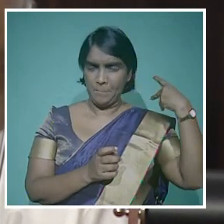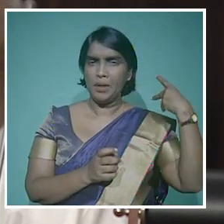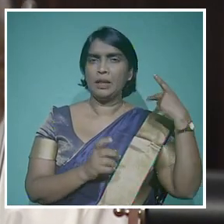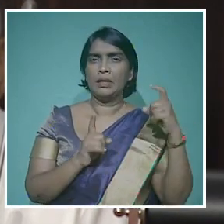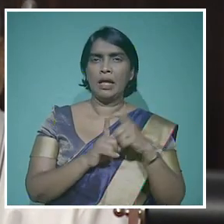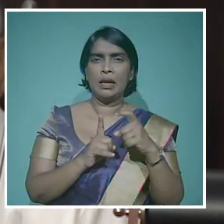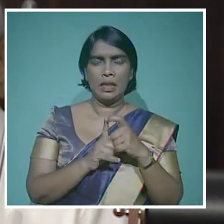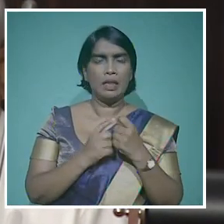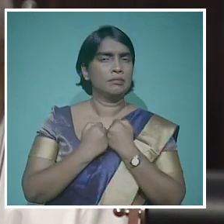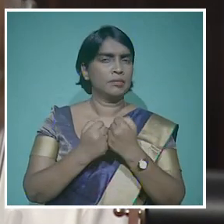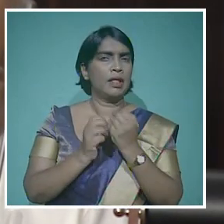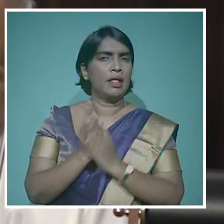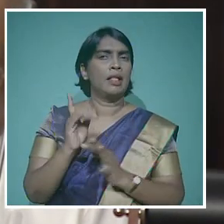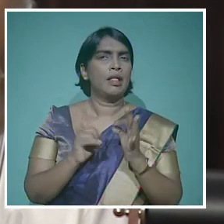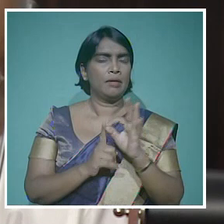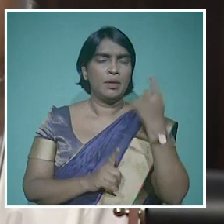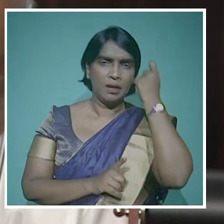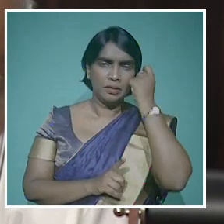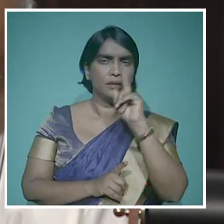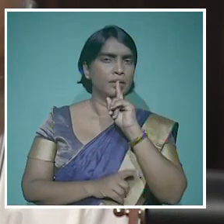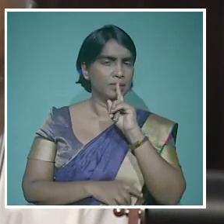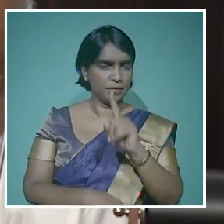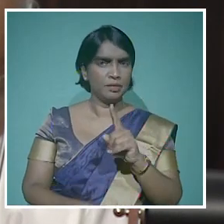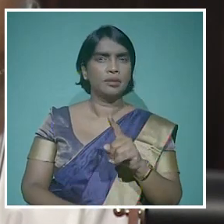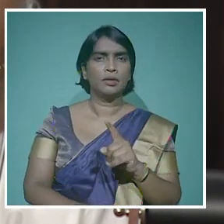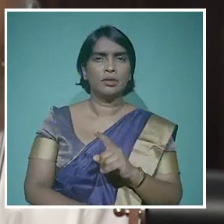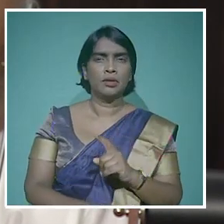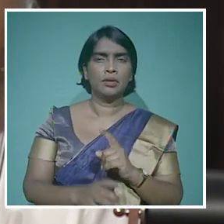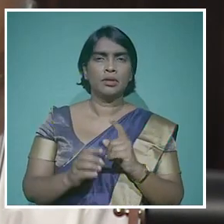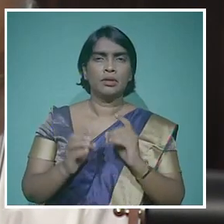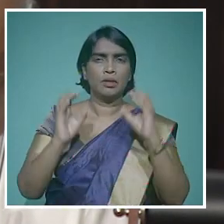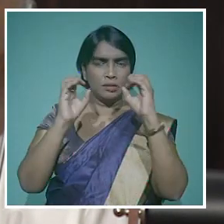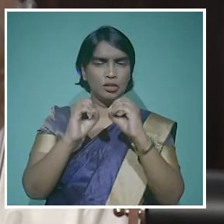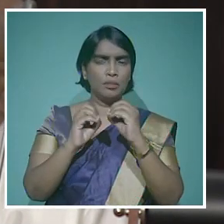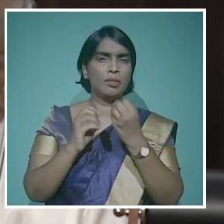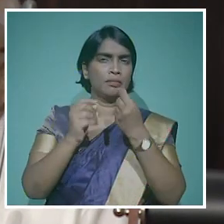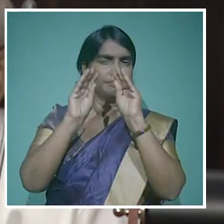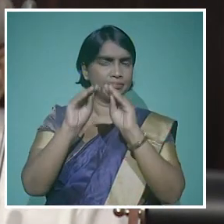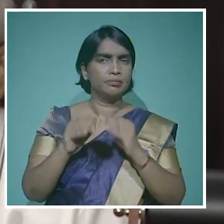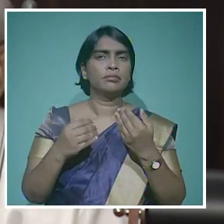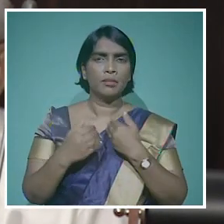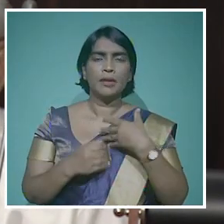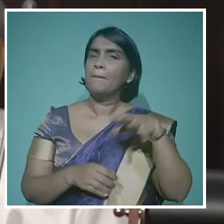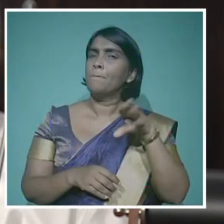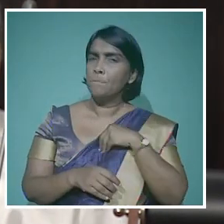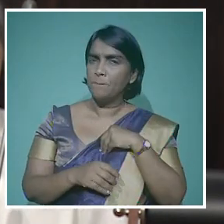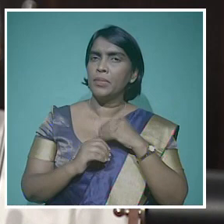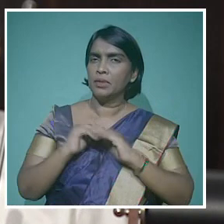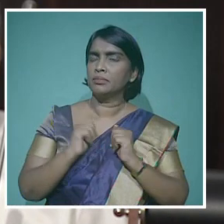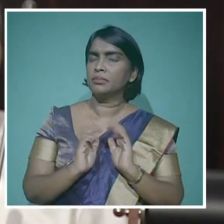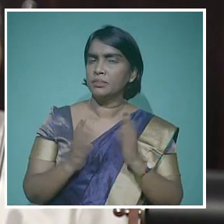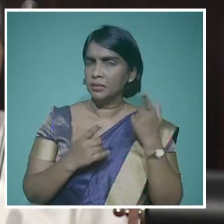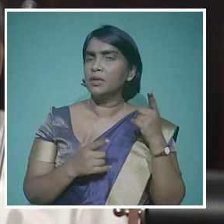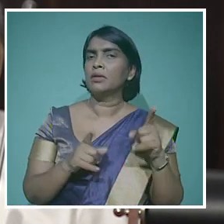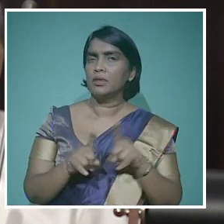ඩලස් අලාපෙරුව මන්ත්‍රීමා යෝජනා කළා තිබුණා ජීරෝ බජටින්. ඒක හොඳ යෝජනාවක්. අපි ඔක්කොම පිළි අරගෙන ඒක ක්‍රියා කරමු.